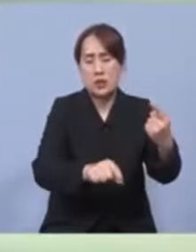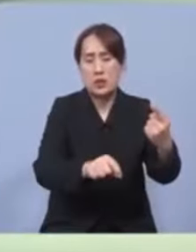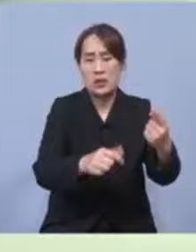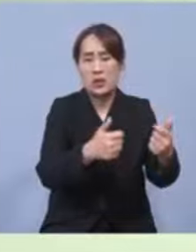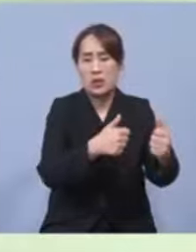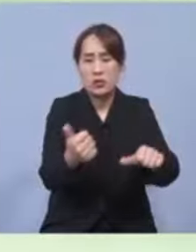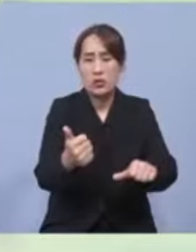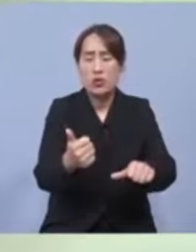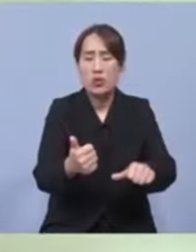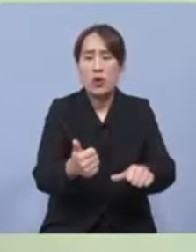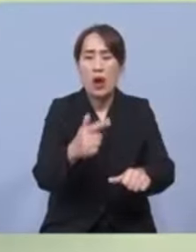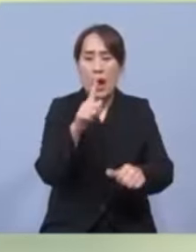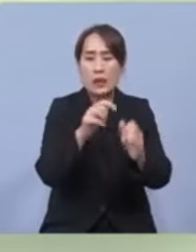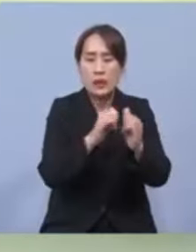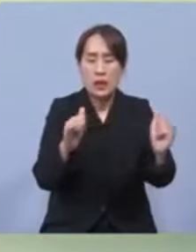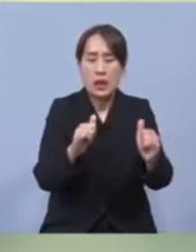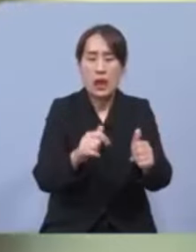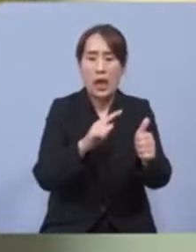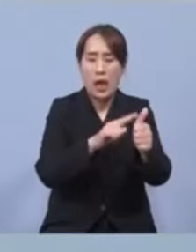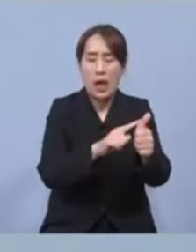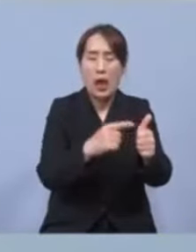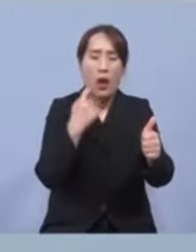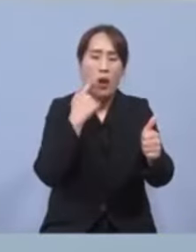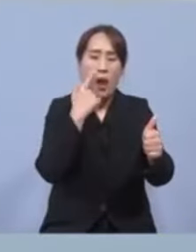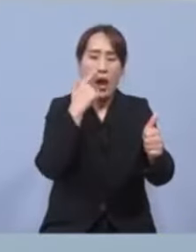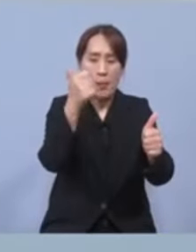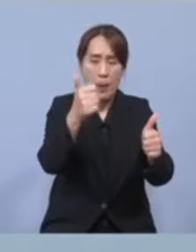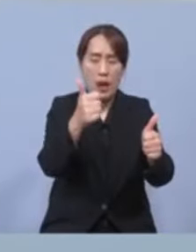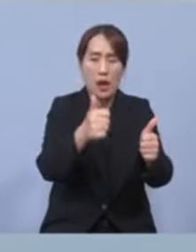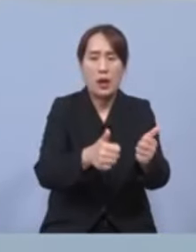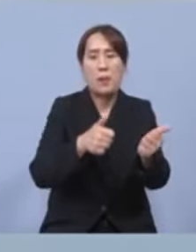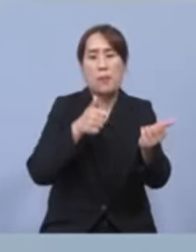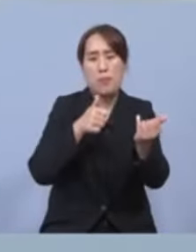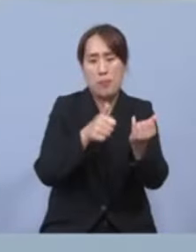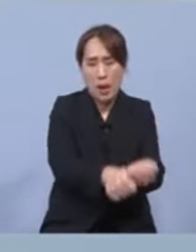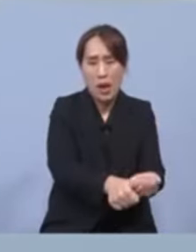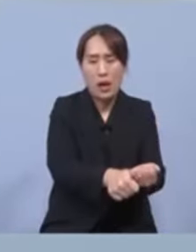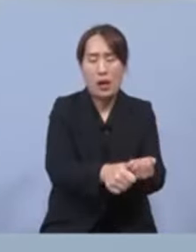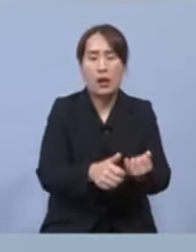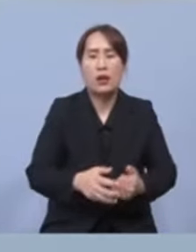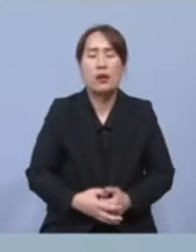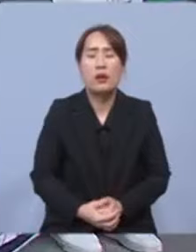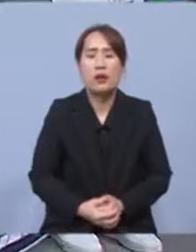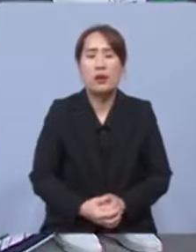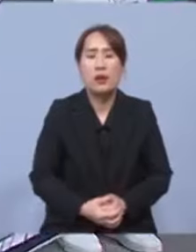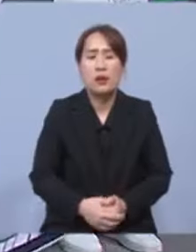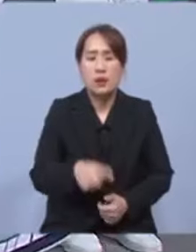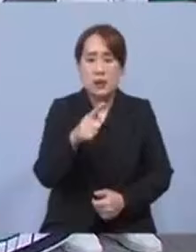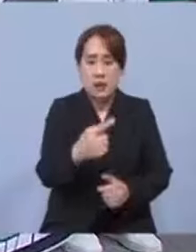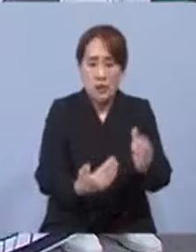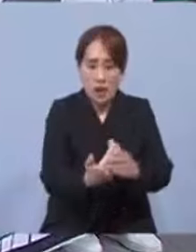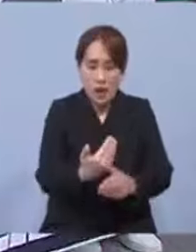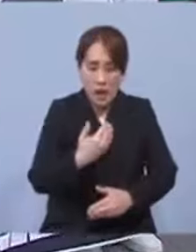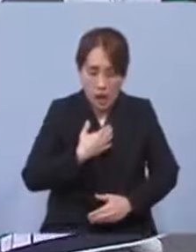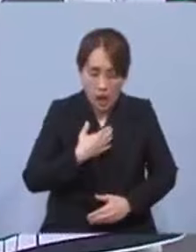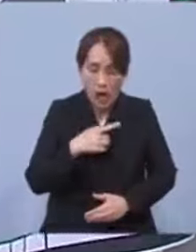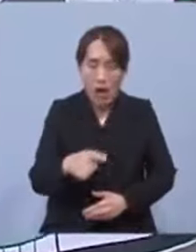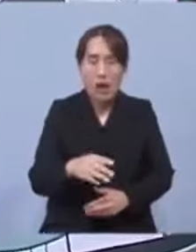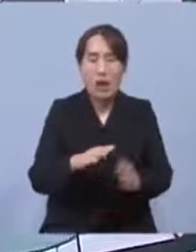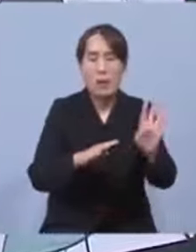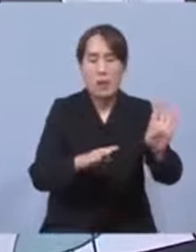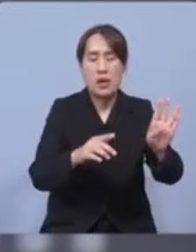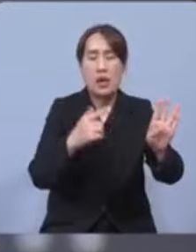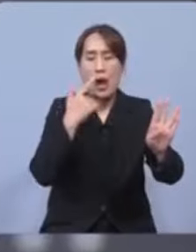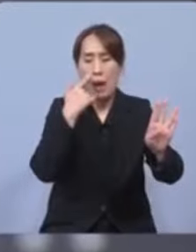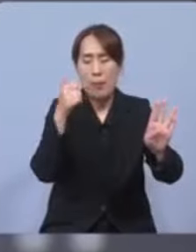진생 가운데 한 명인 양의 의부 아버지에게 성폭력을 당했습니다이 사실을 알게 된 양의